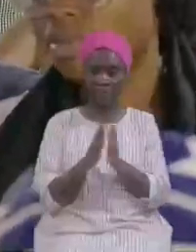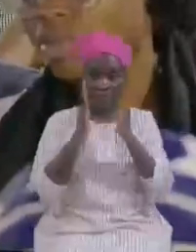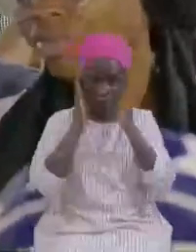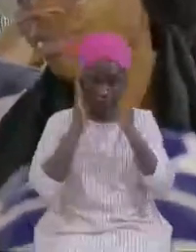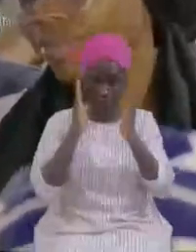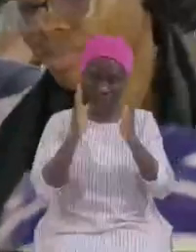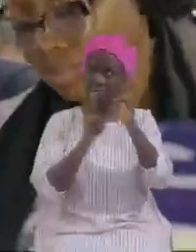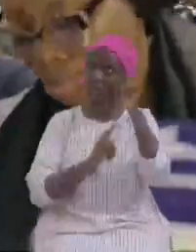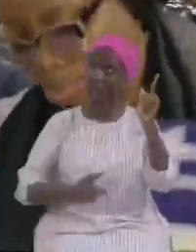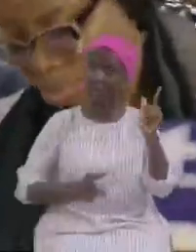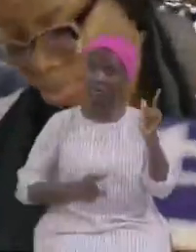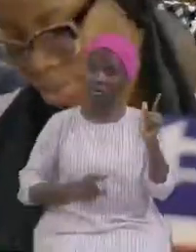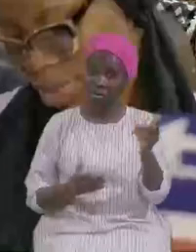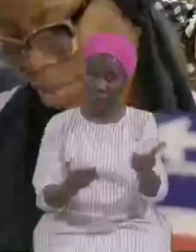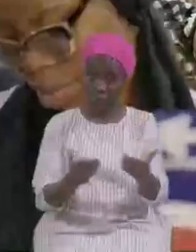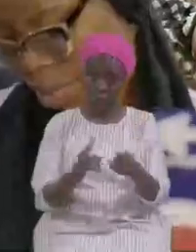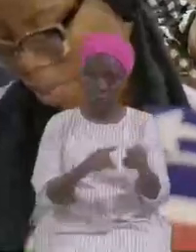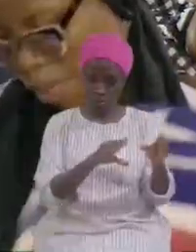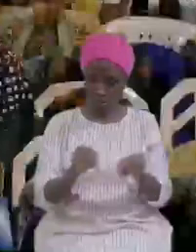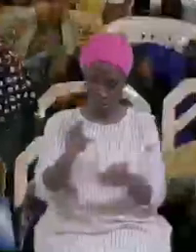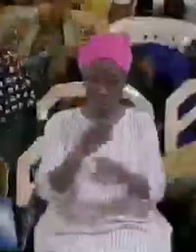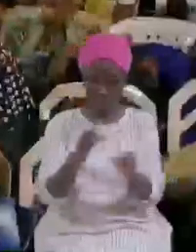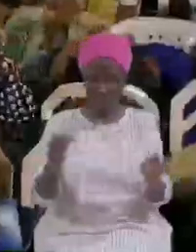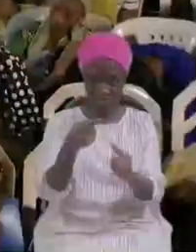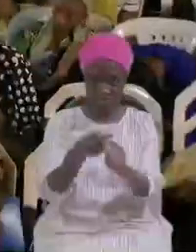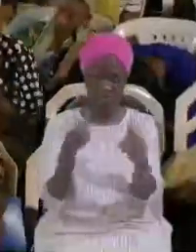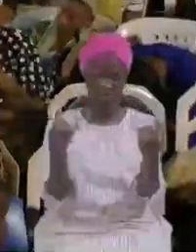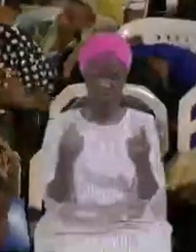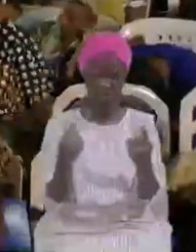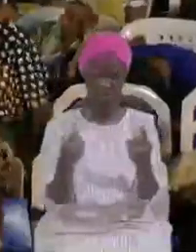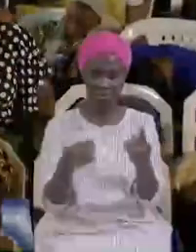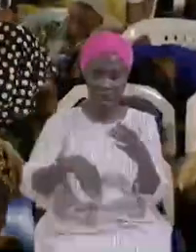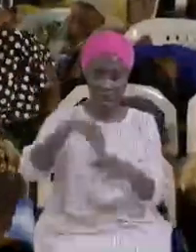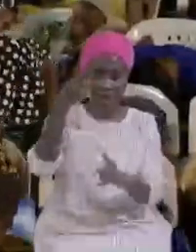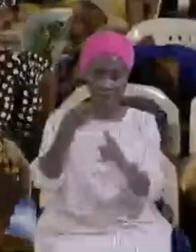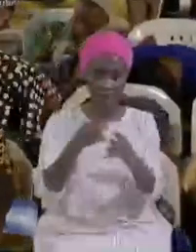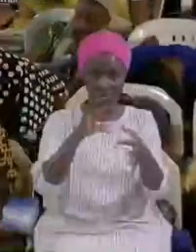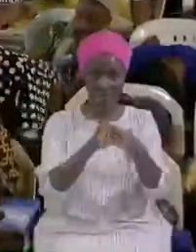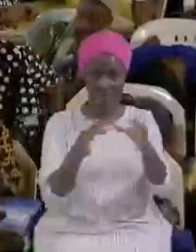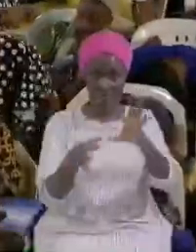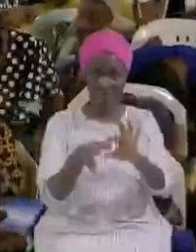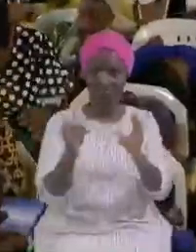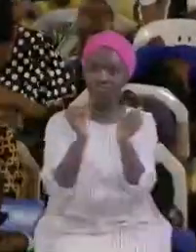veut t'affranchir du péché, des liens de Satan.